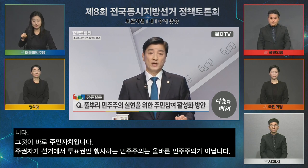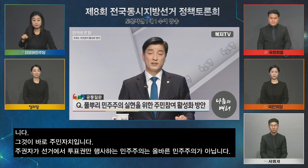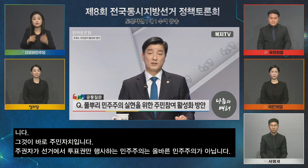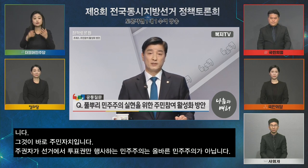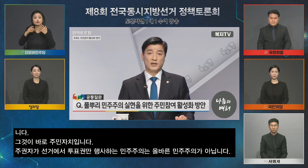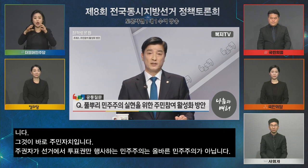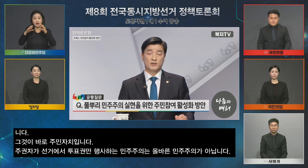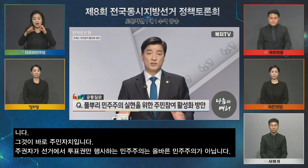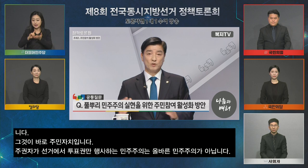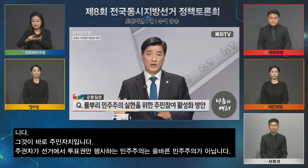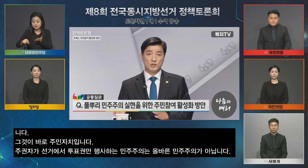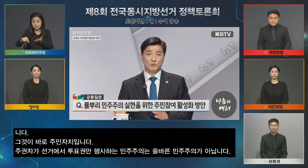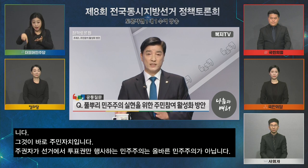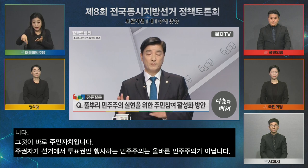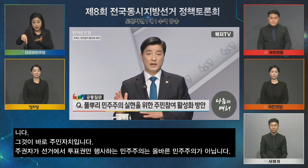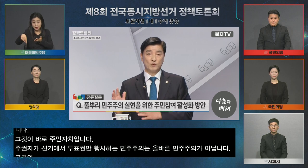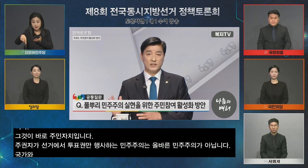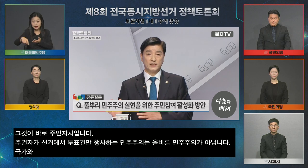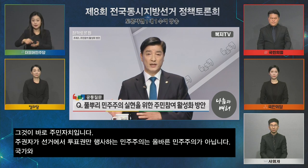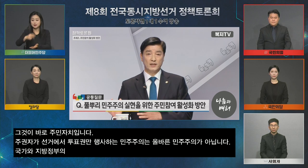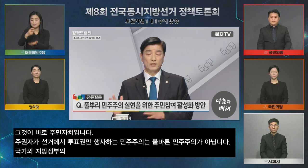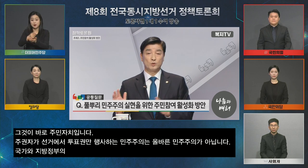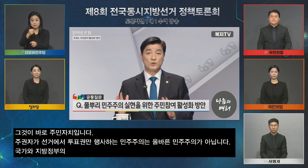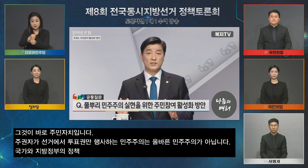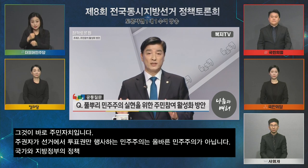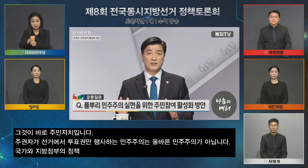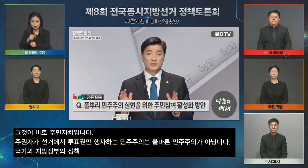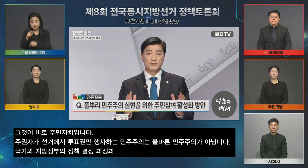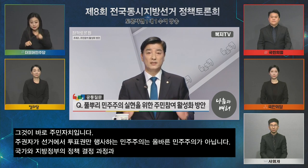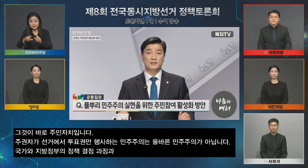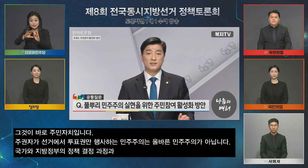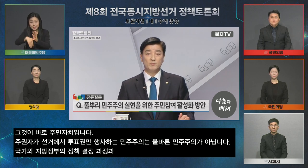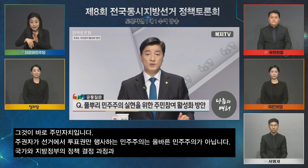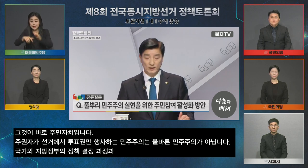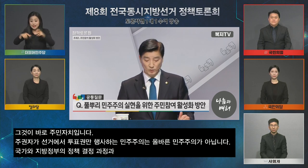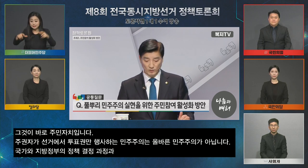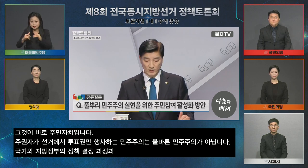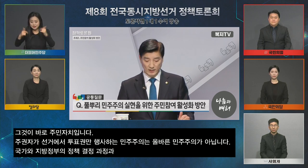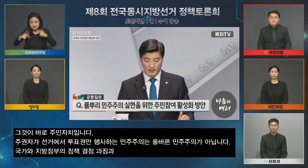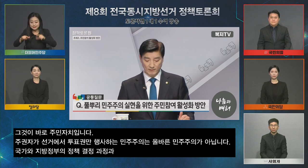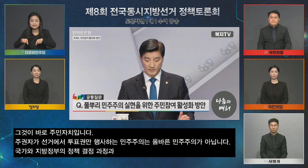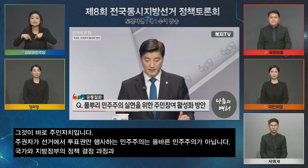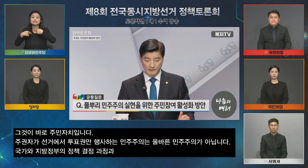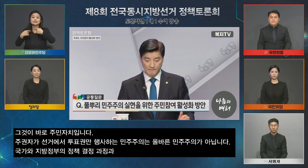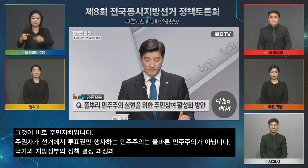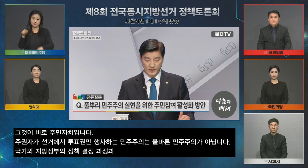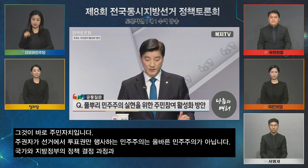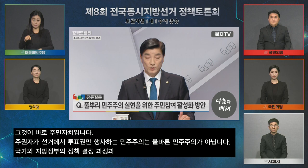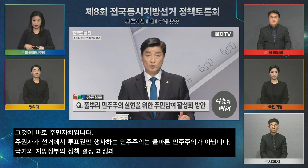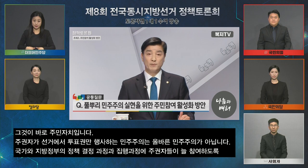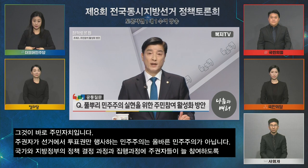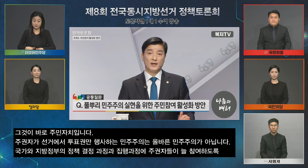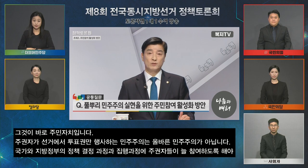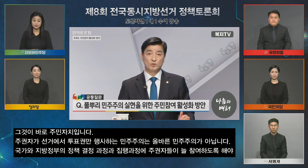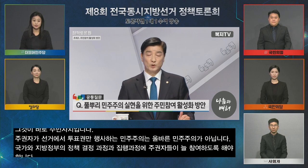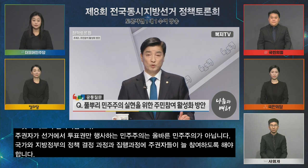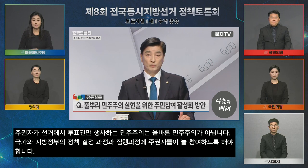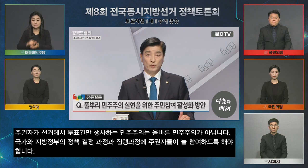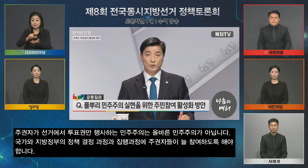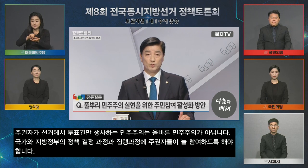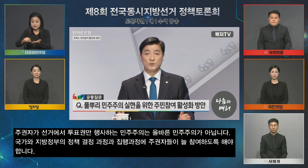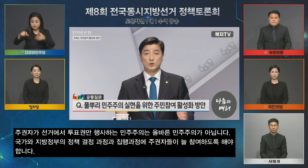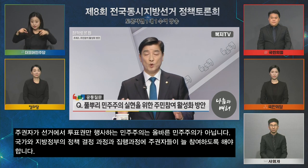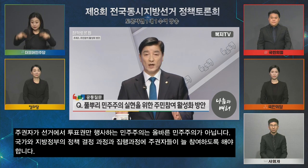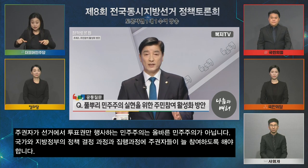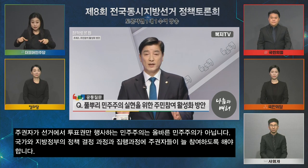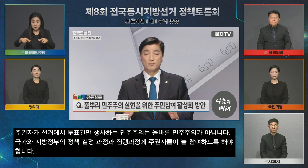지방정부의 정책 결정 과정과 집행 과정에 주권자들이 늘 참여하도록 해야 합니다. 주민 발안, 주민